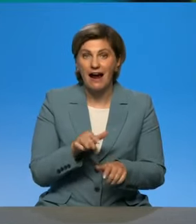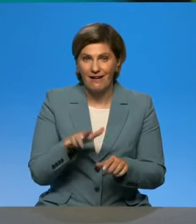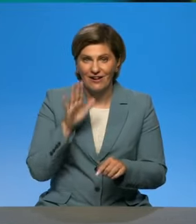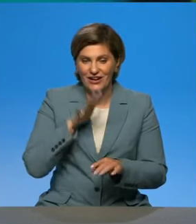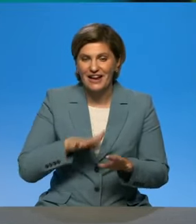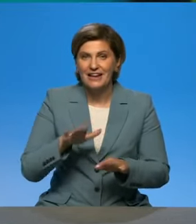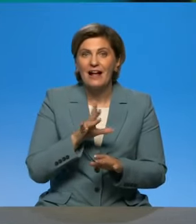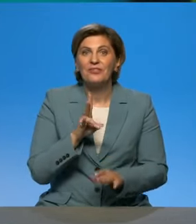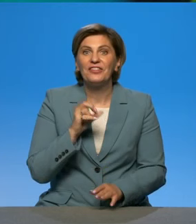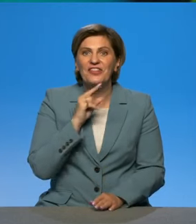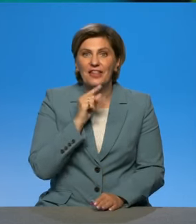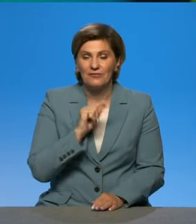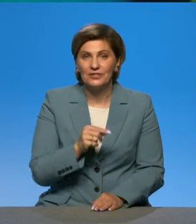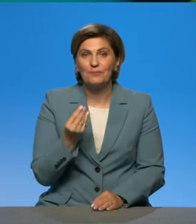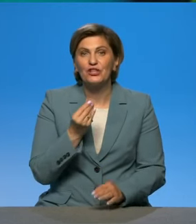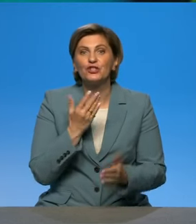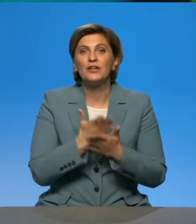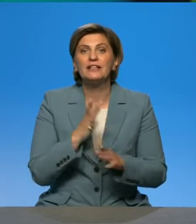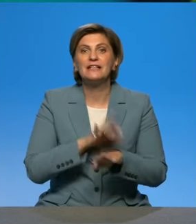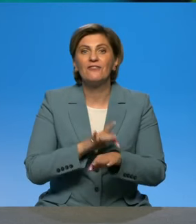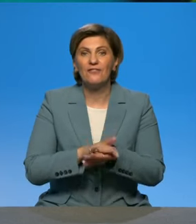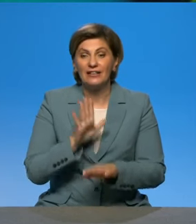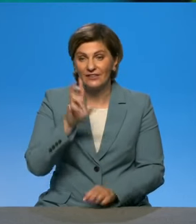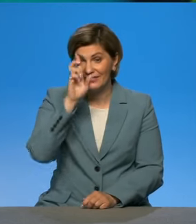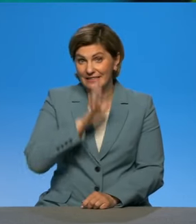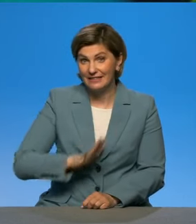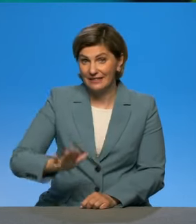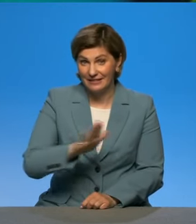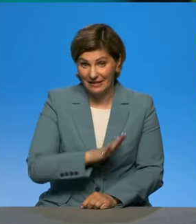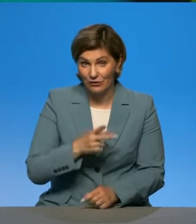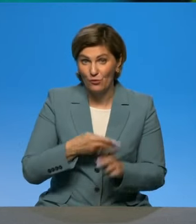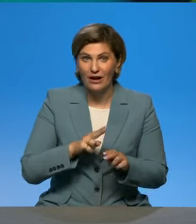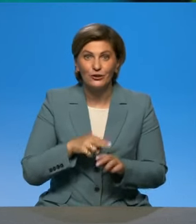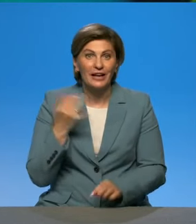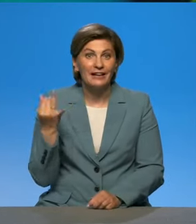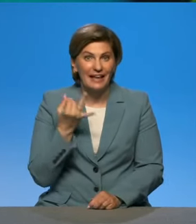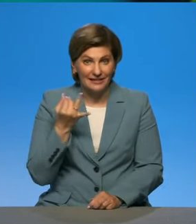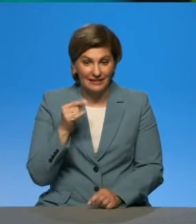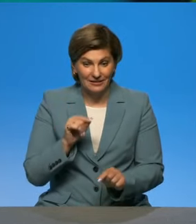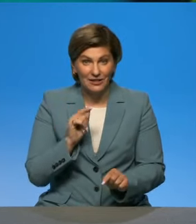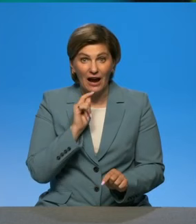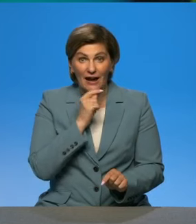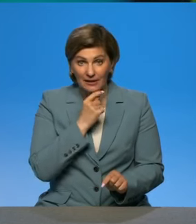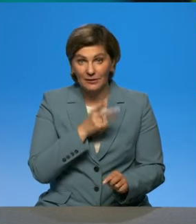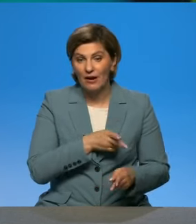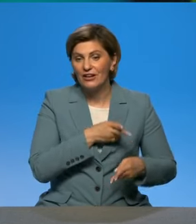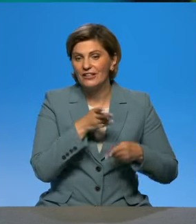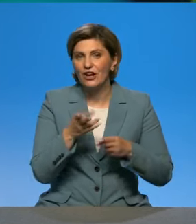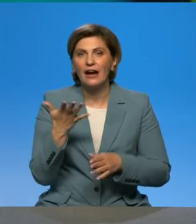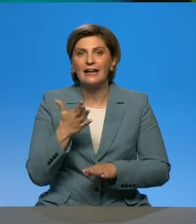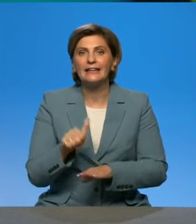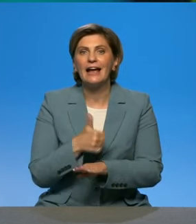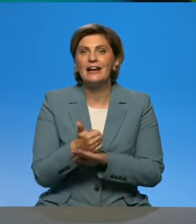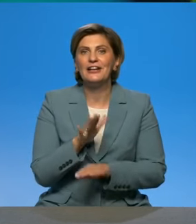Теперь следующее, несколько фактов. В страну, которая интересна с точки зрения экономической, обычно приезжают лидеры какие-то. Да?